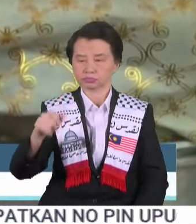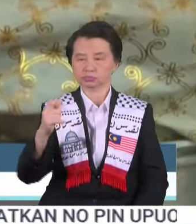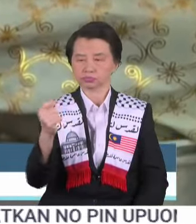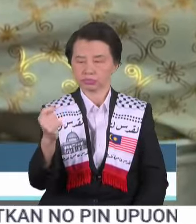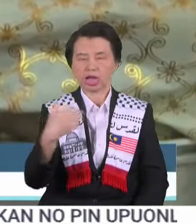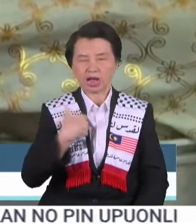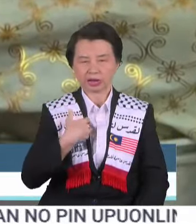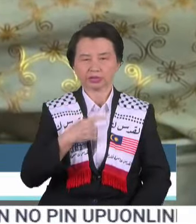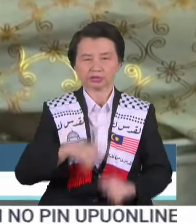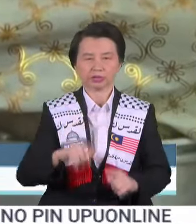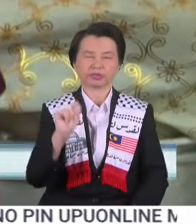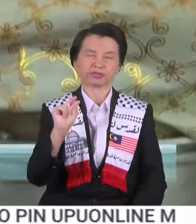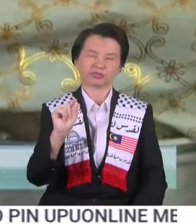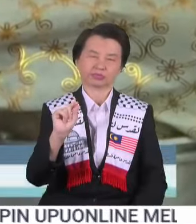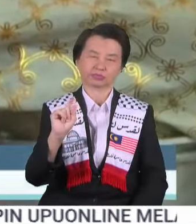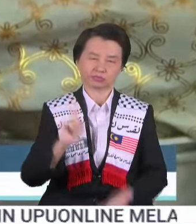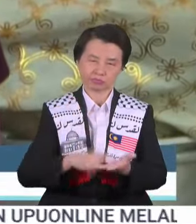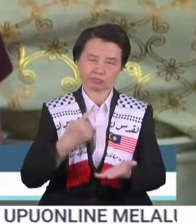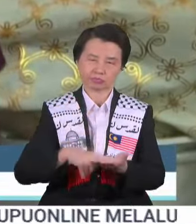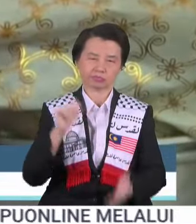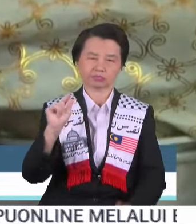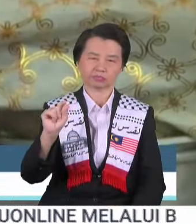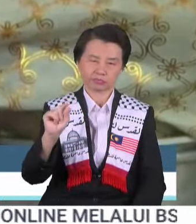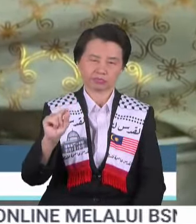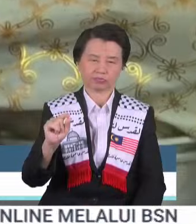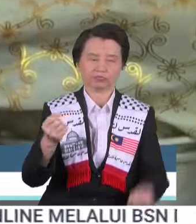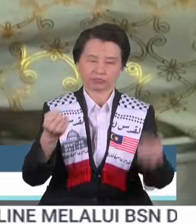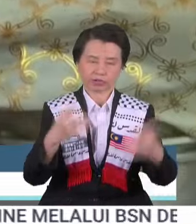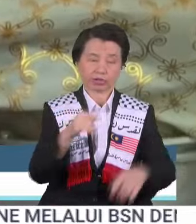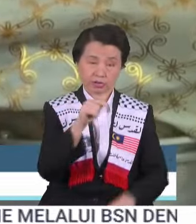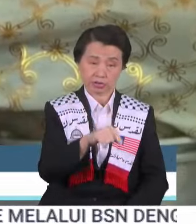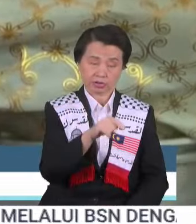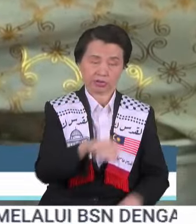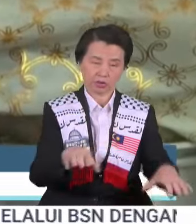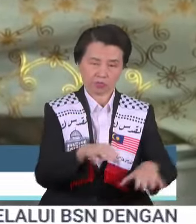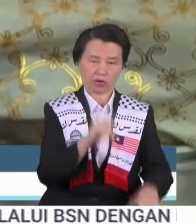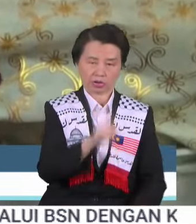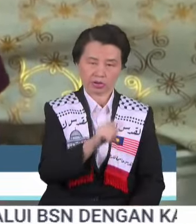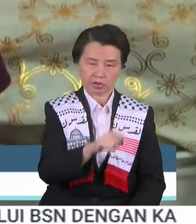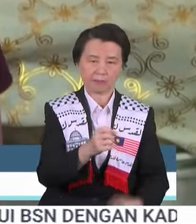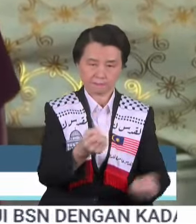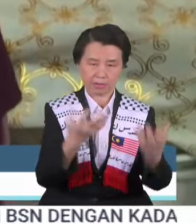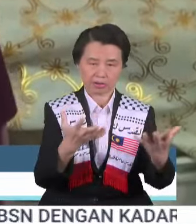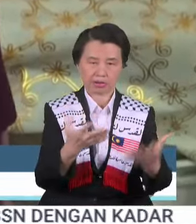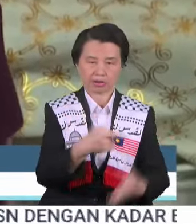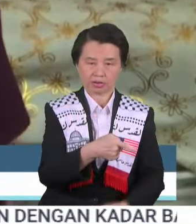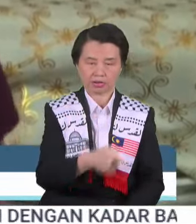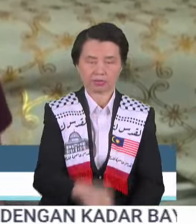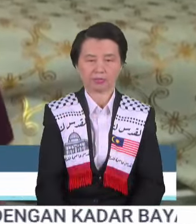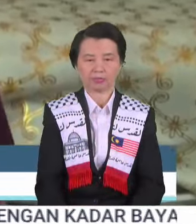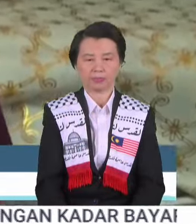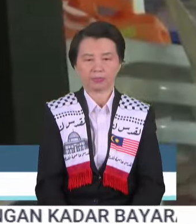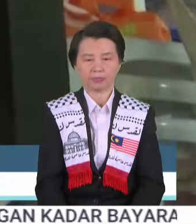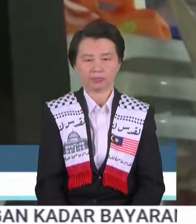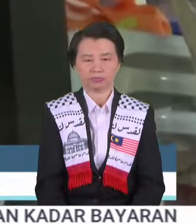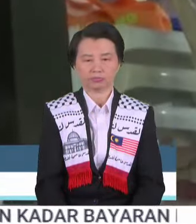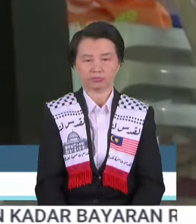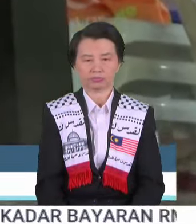juga tapi jarang. Yang kebanyakannya inilah, kalupis.